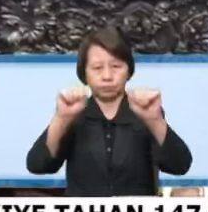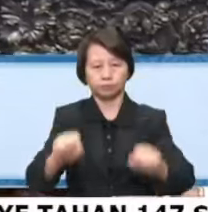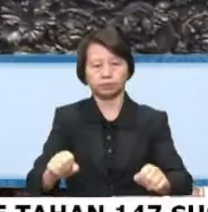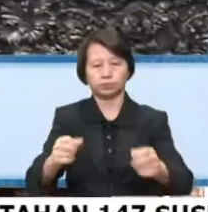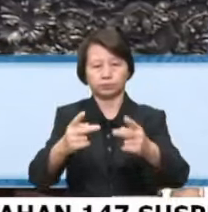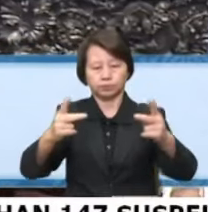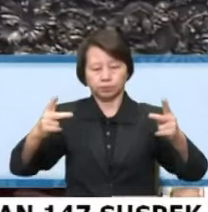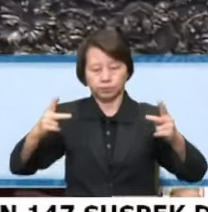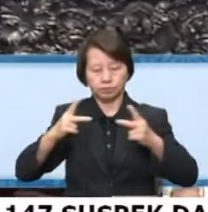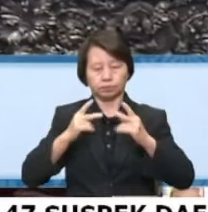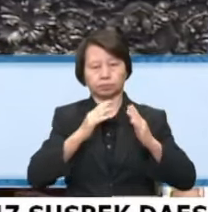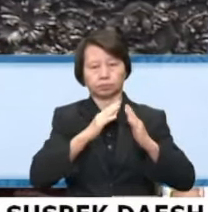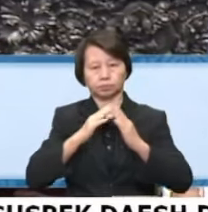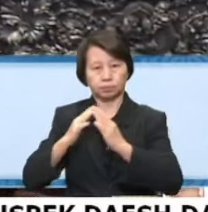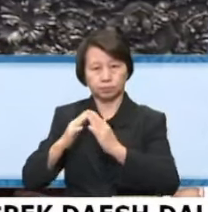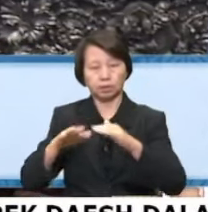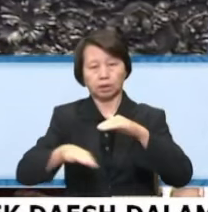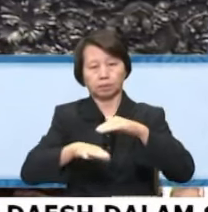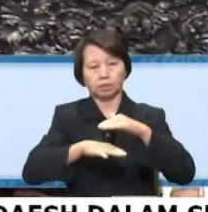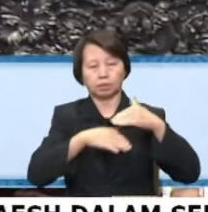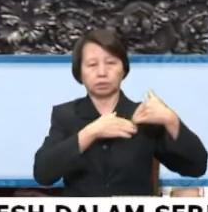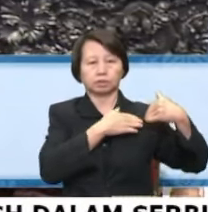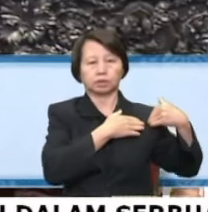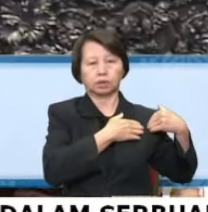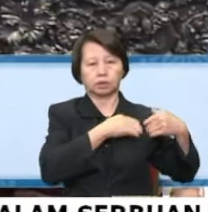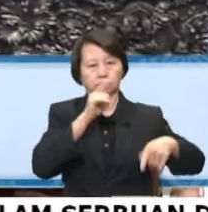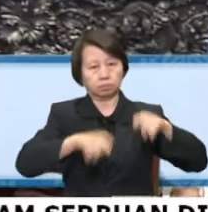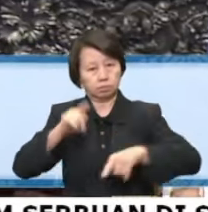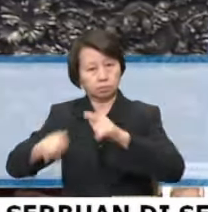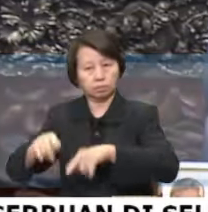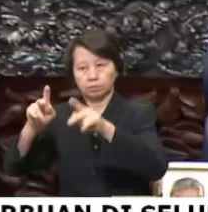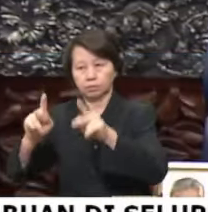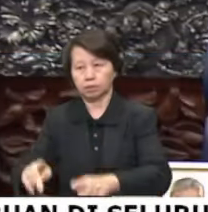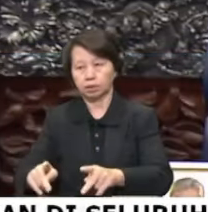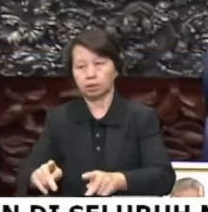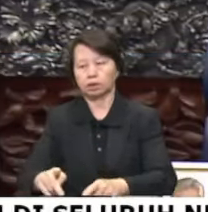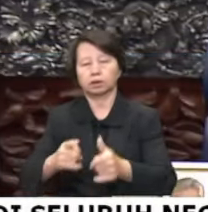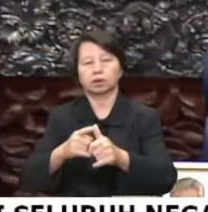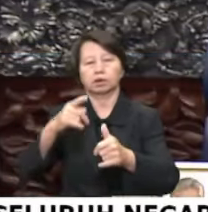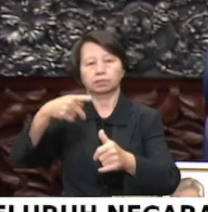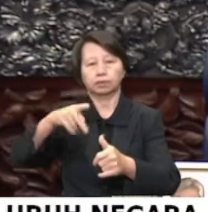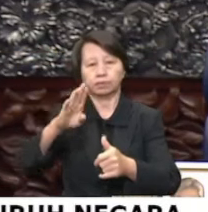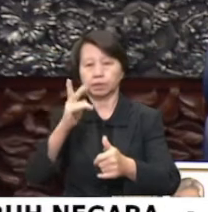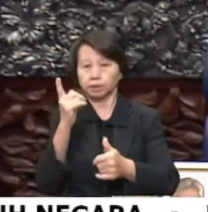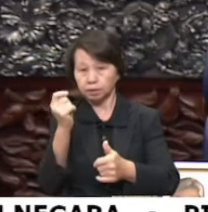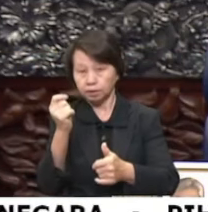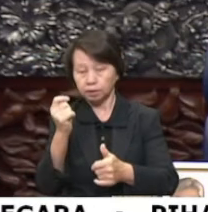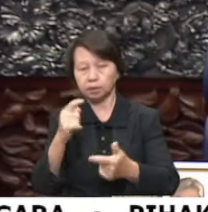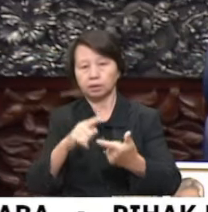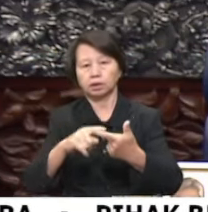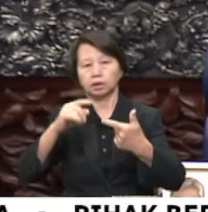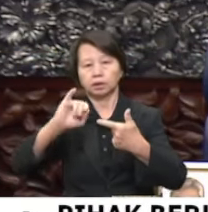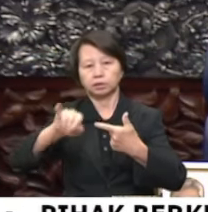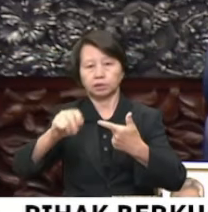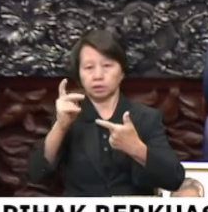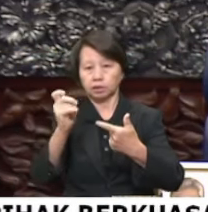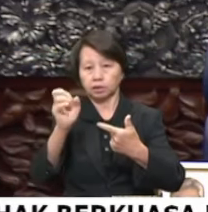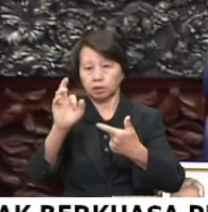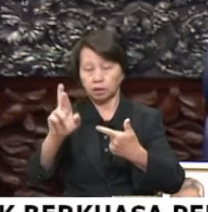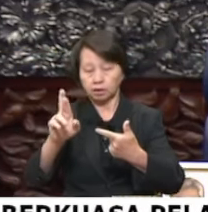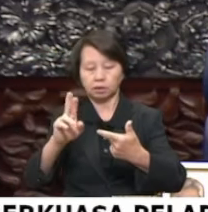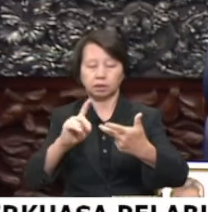bandar adalah di bawah tanggungjawab pelbagai pihak, iaitu pihak berkuasa tempatan ataupun PBT, Jabatan Kerja Raya